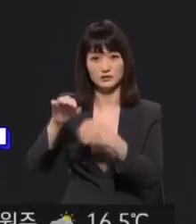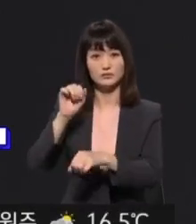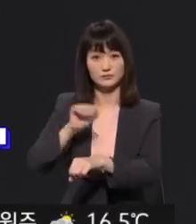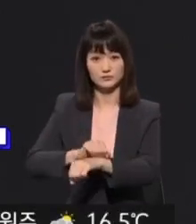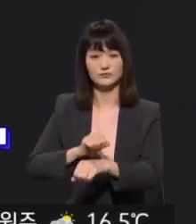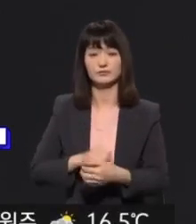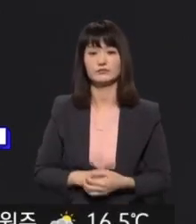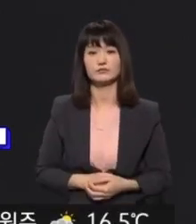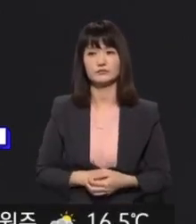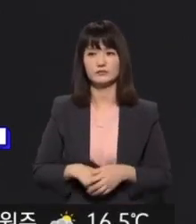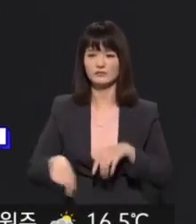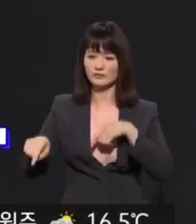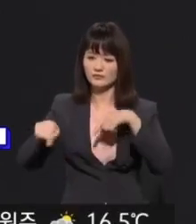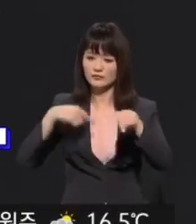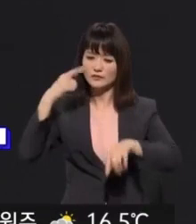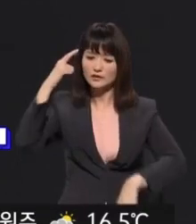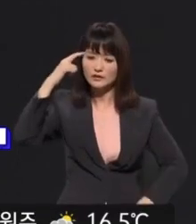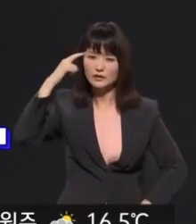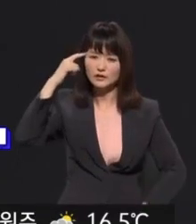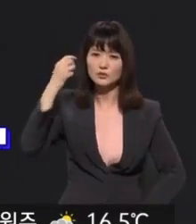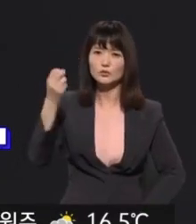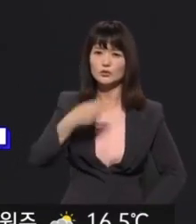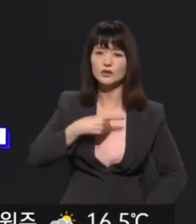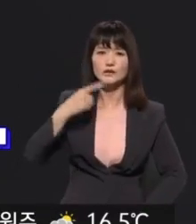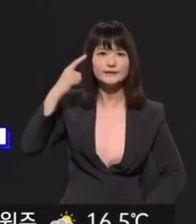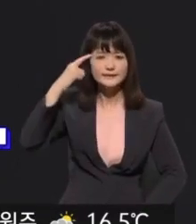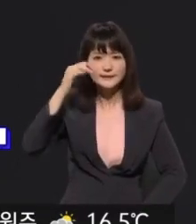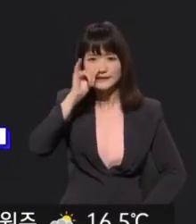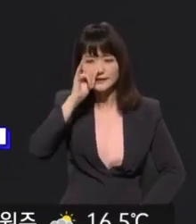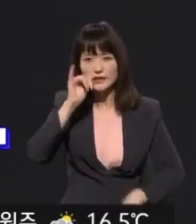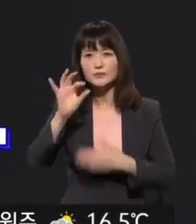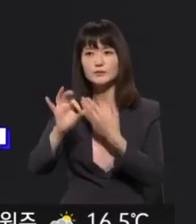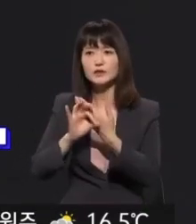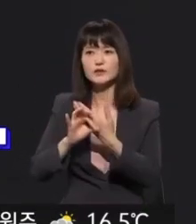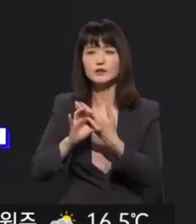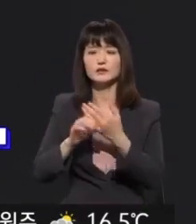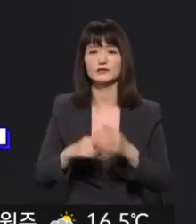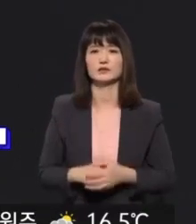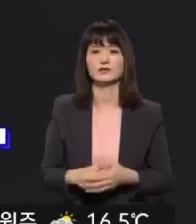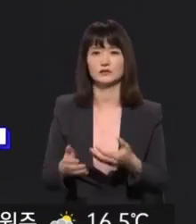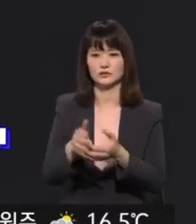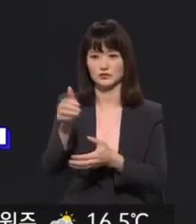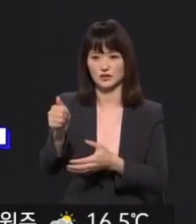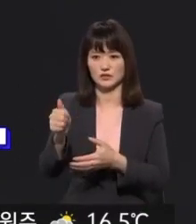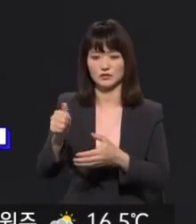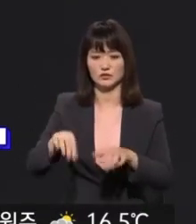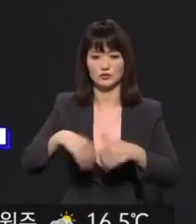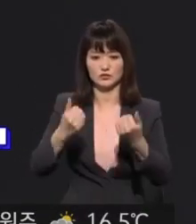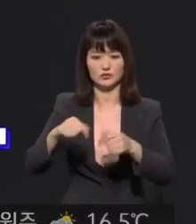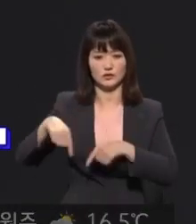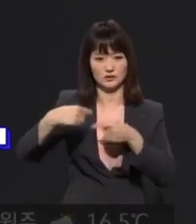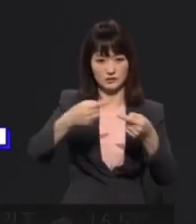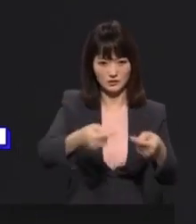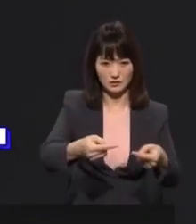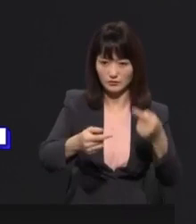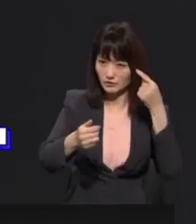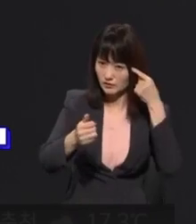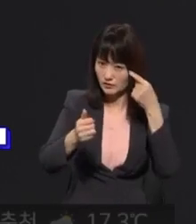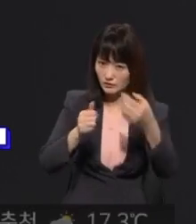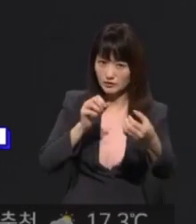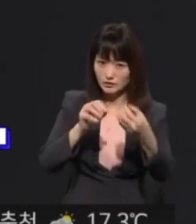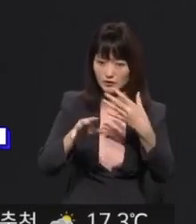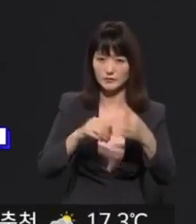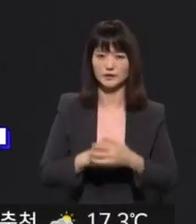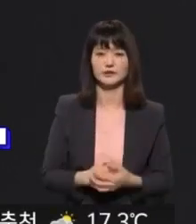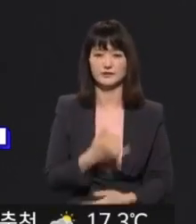하나는 정치적 생각과 의지가 있다고 한다면 국무위원으로서 국감장이나 국회에 나와서 야당 의원의 질문에 좀 더